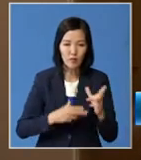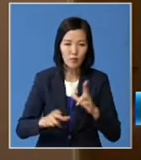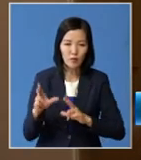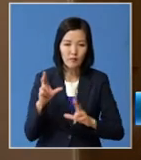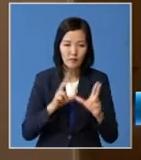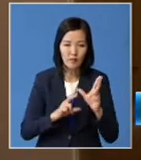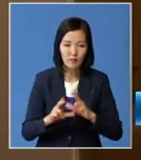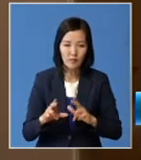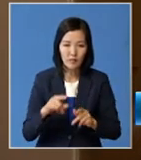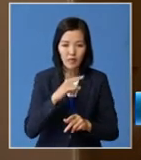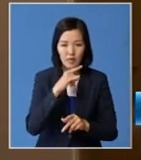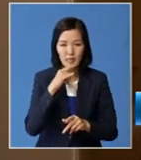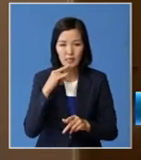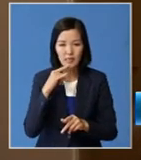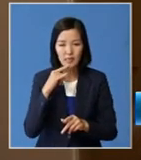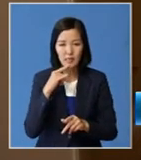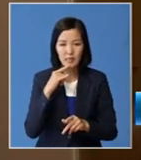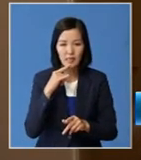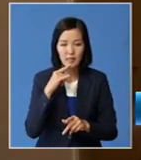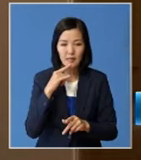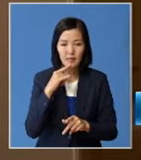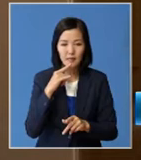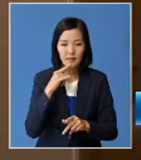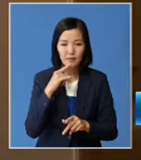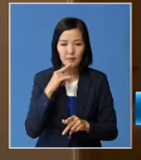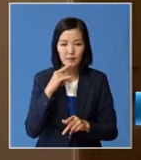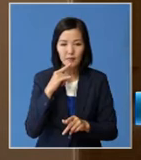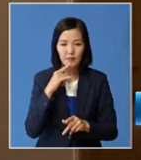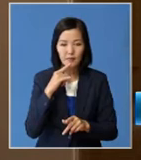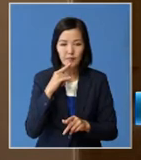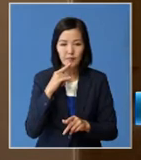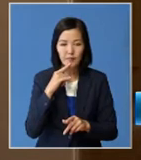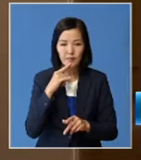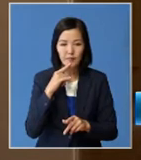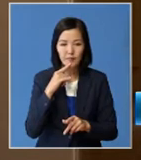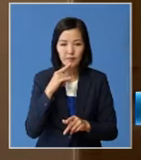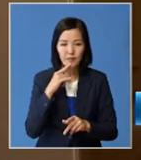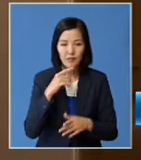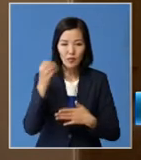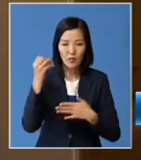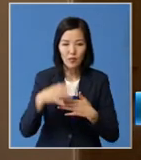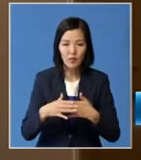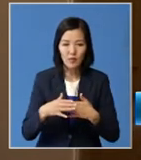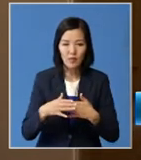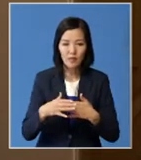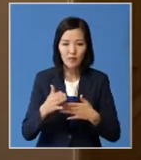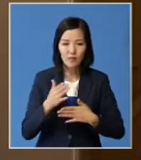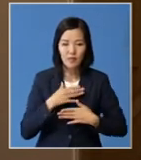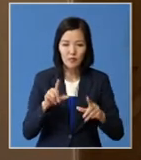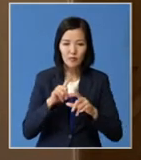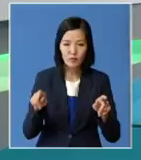осы Ресейдің бір енді белгілі топ университеті ғой, соның орталығын біздің университетте